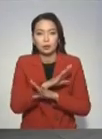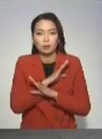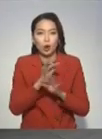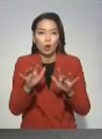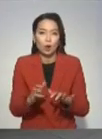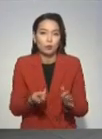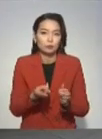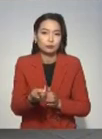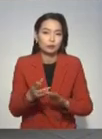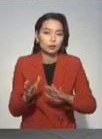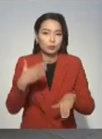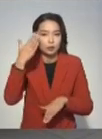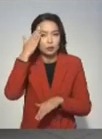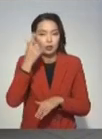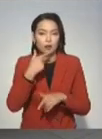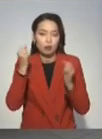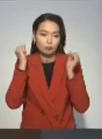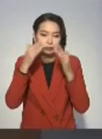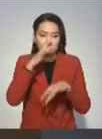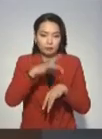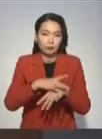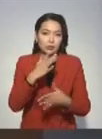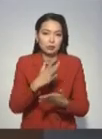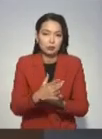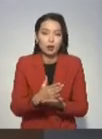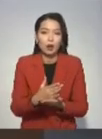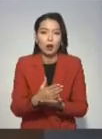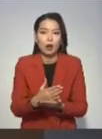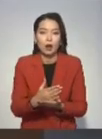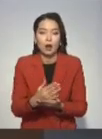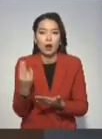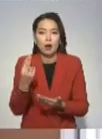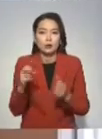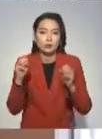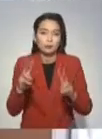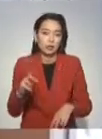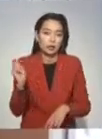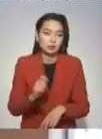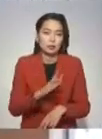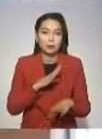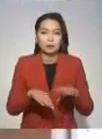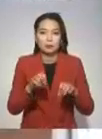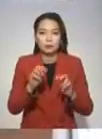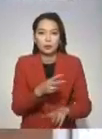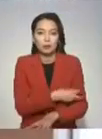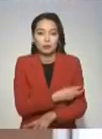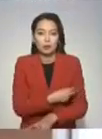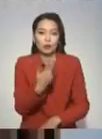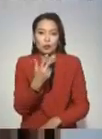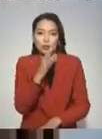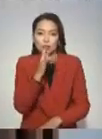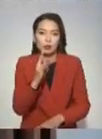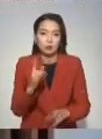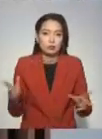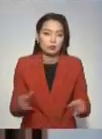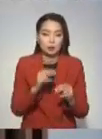өткізгеннен кейін миына сәл қан құйылғаны байқалыпты. Астанадан арнайы мамандар келген. Алайда өкінішке қарай 3 жастағы бүлдіршінді аман